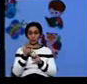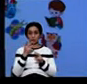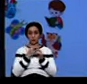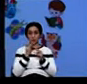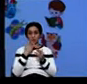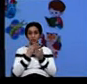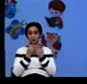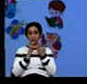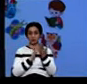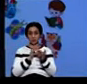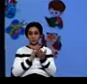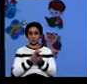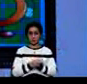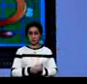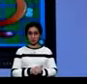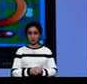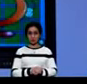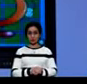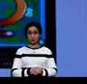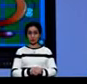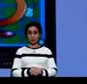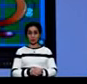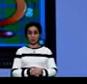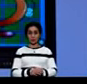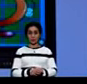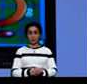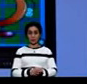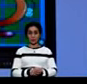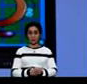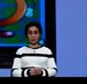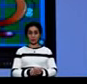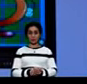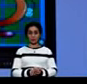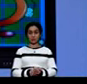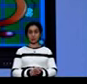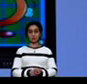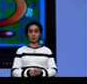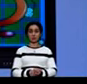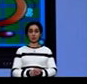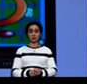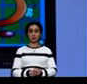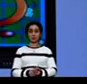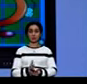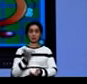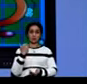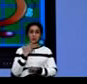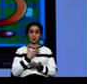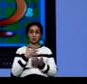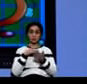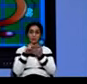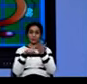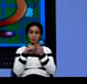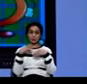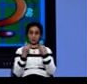упражнение в ваших тетрадях. Продолжим наш урок. Ребята, когда мы